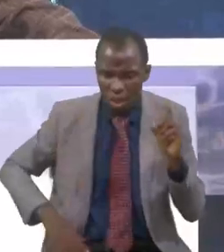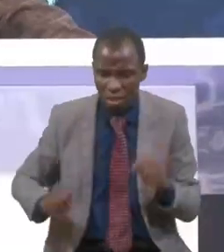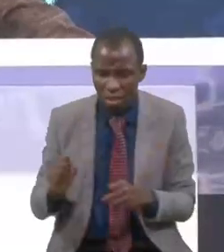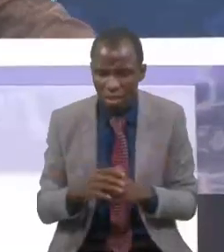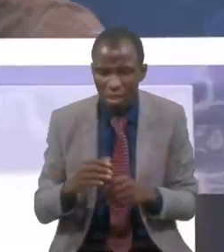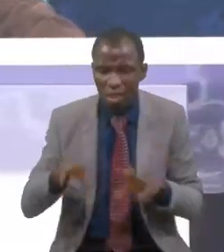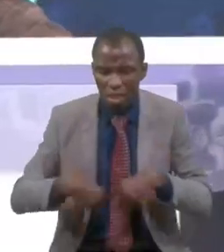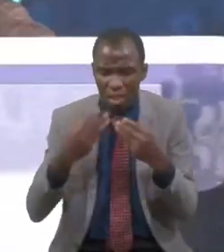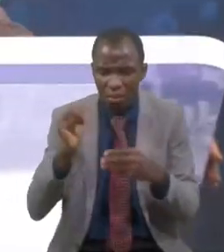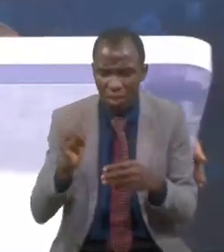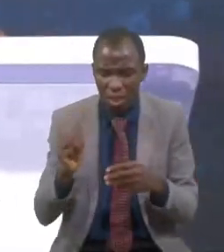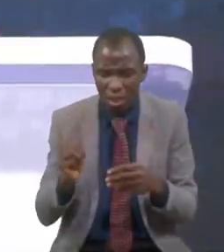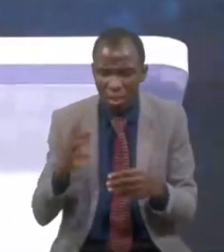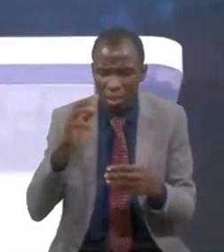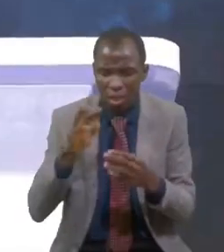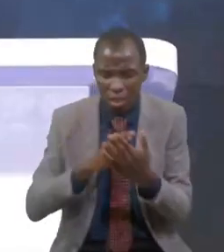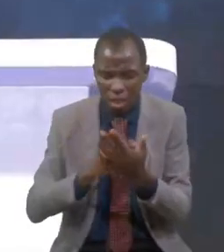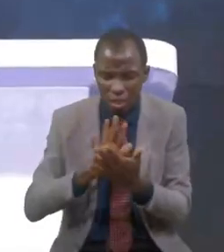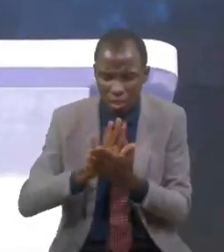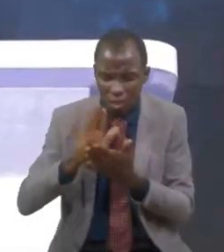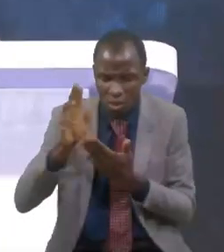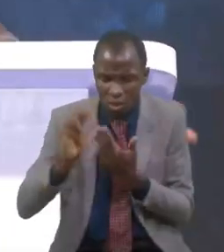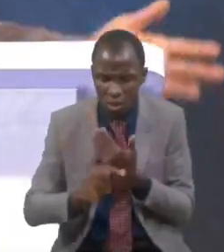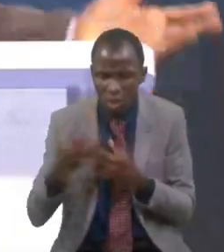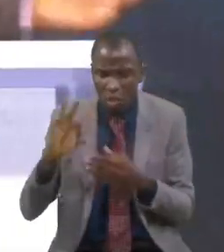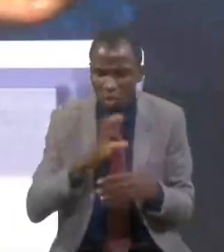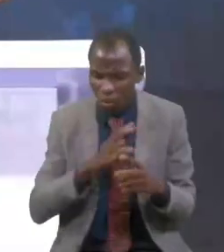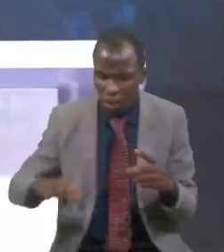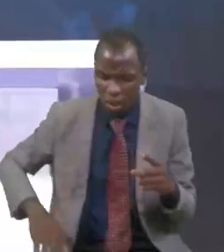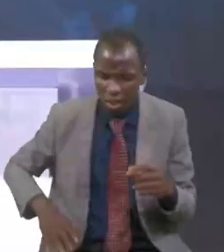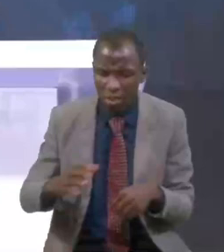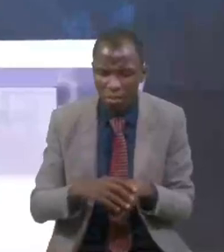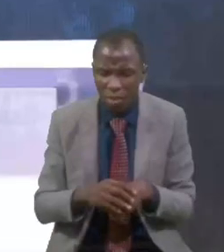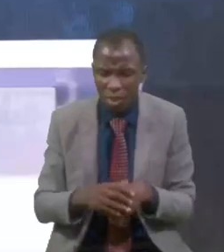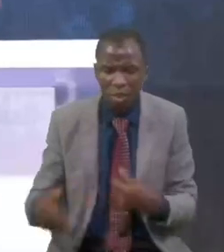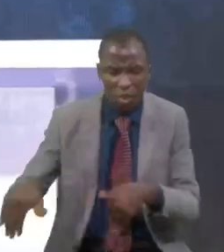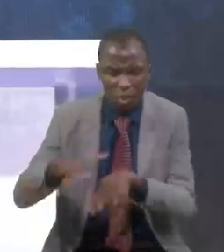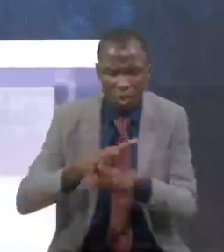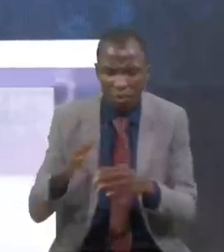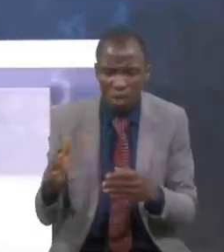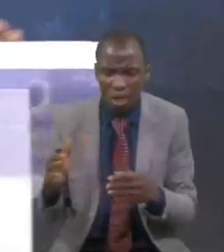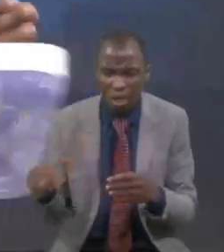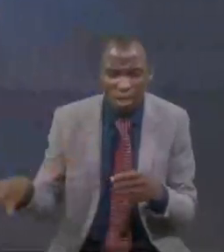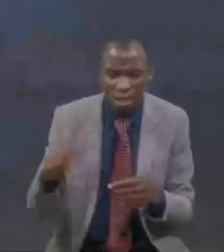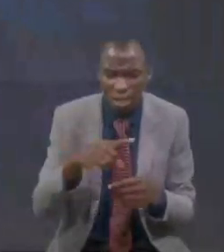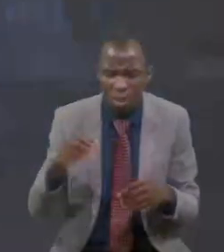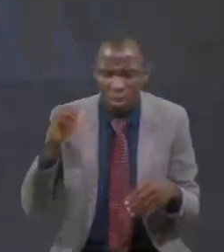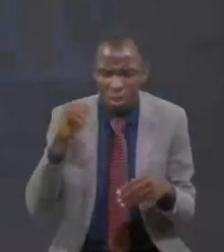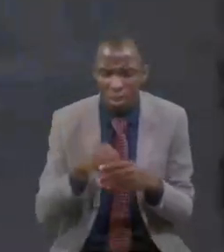accordeleur la justice de Christ couvre-les